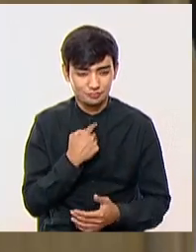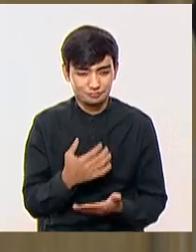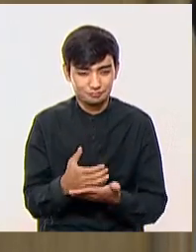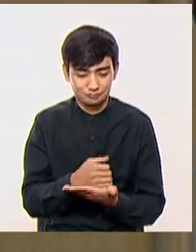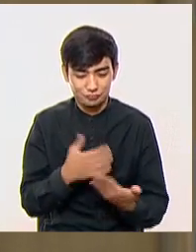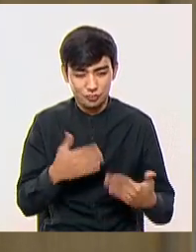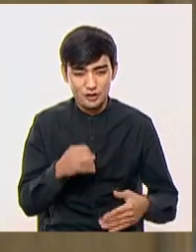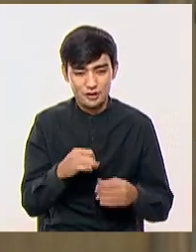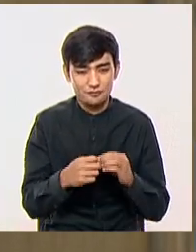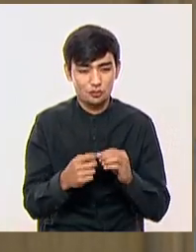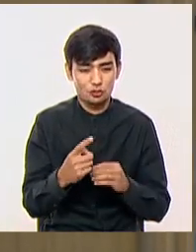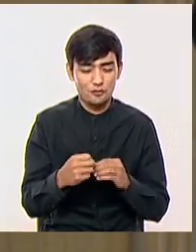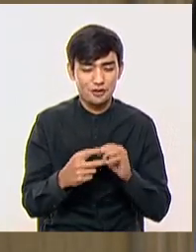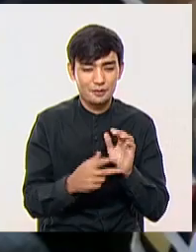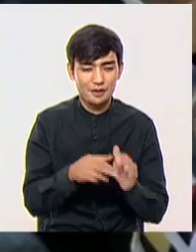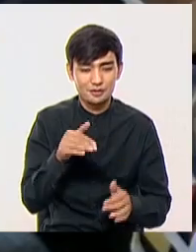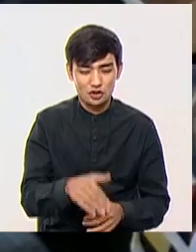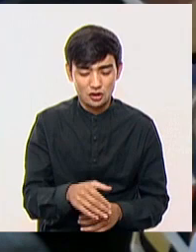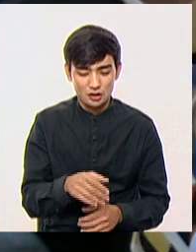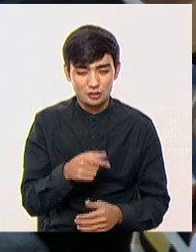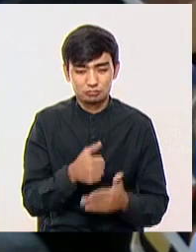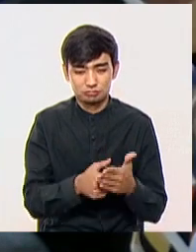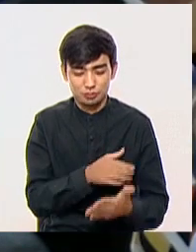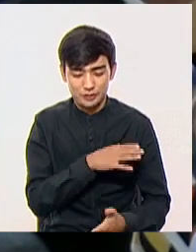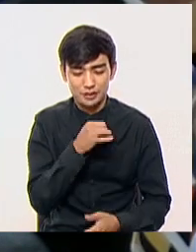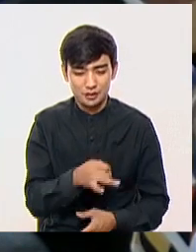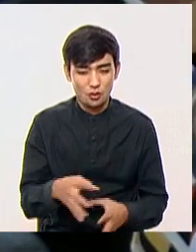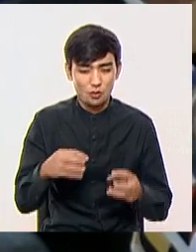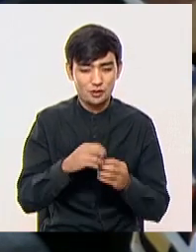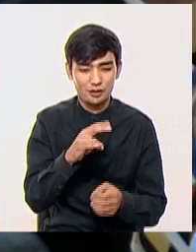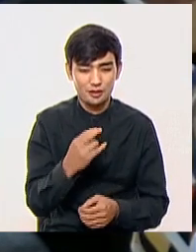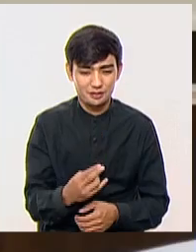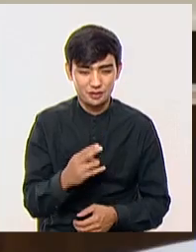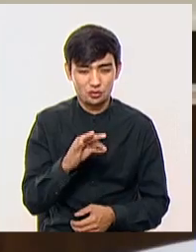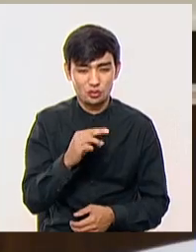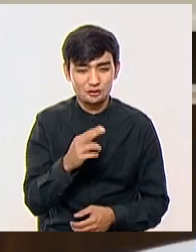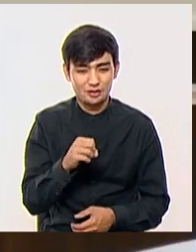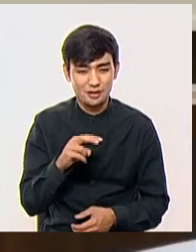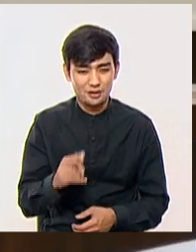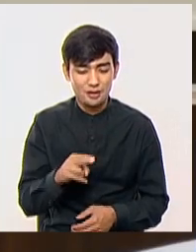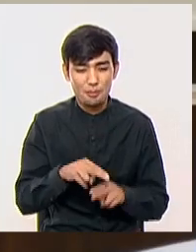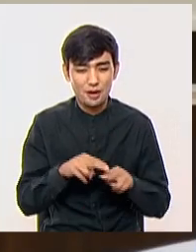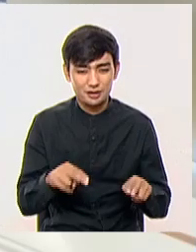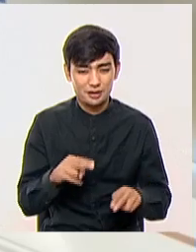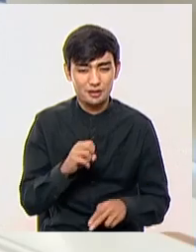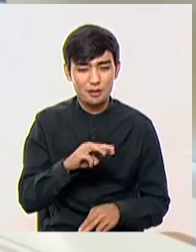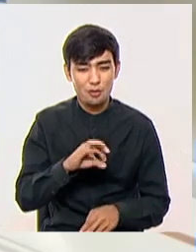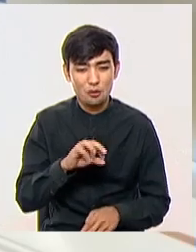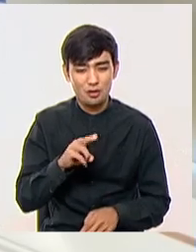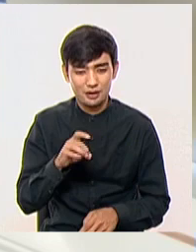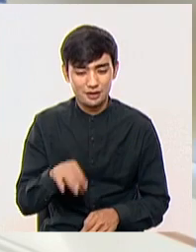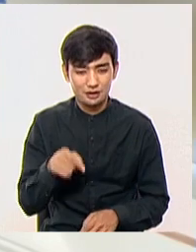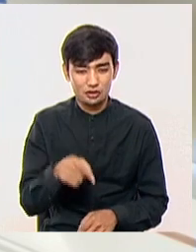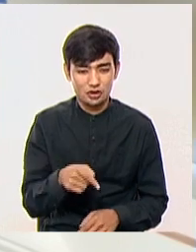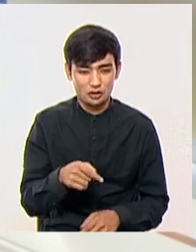порядка 118 тысяч. А вот выдвиженец от оппозиционной общенациональной социал-демократической партии смог собрать на 1000